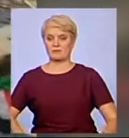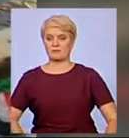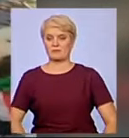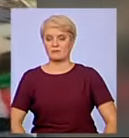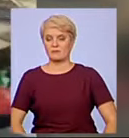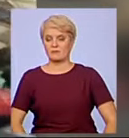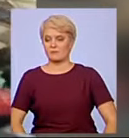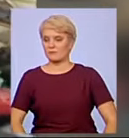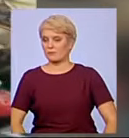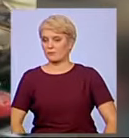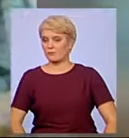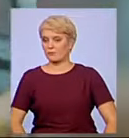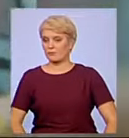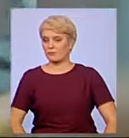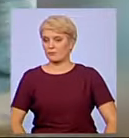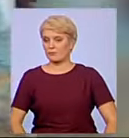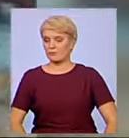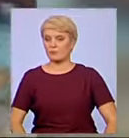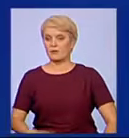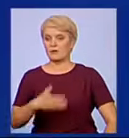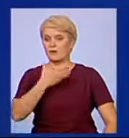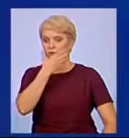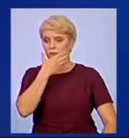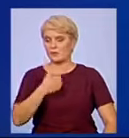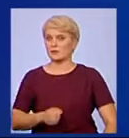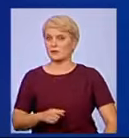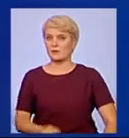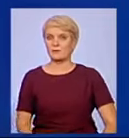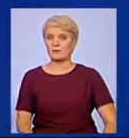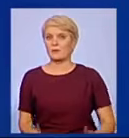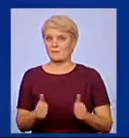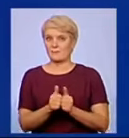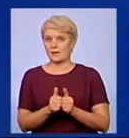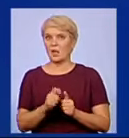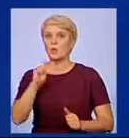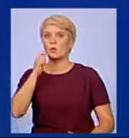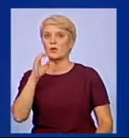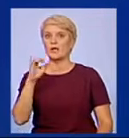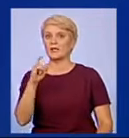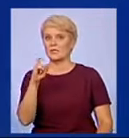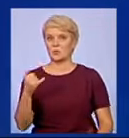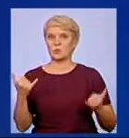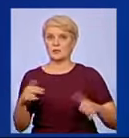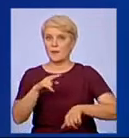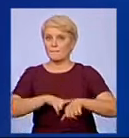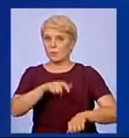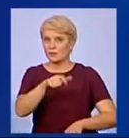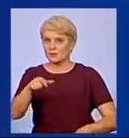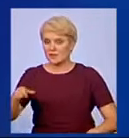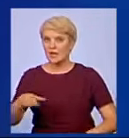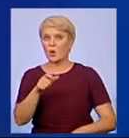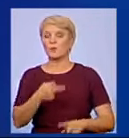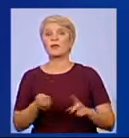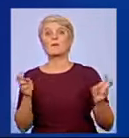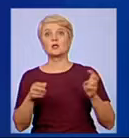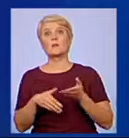Не створювали ніякі проблеми. Нас людей в масках. Біля Лук'янівського СІЗО зараз поліцейські і люди, які прийшли